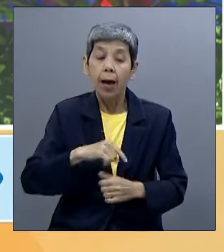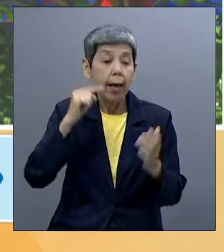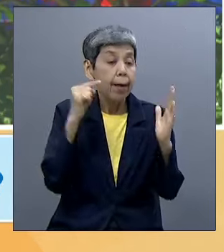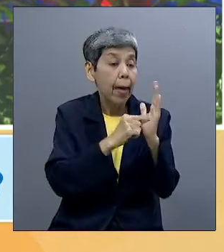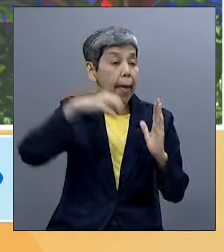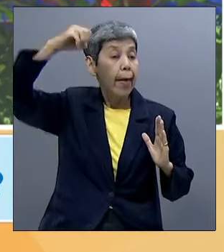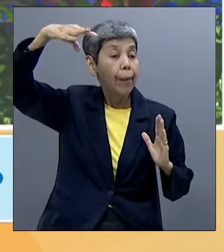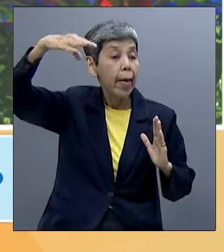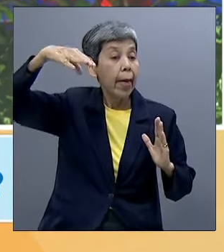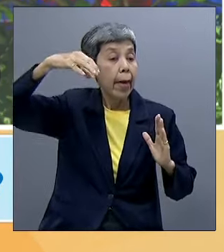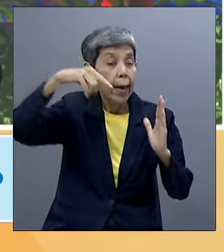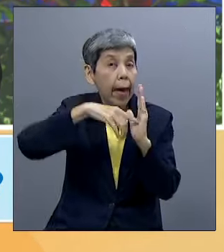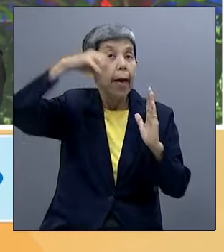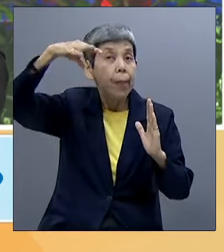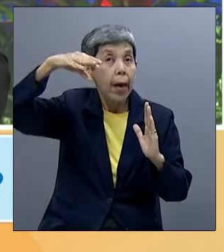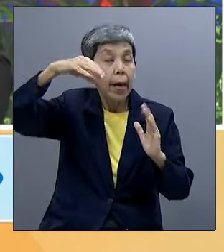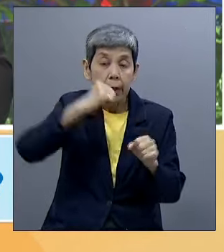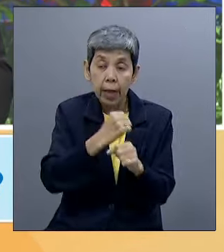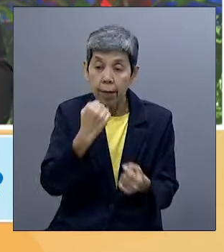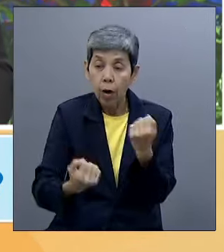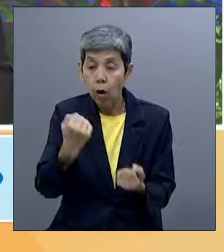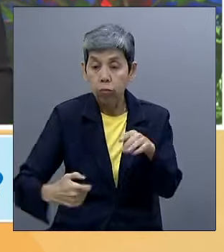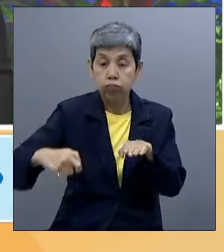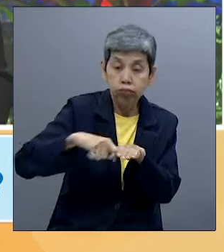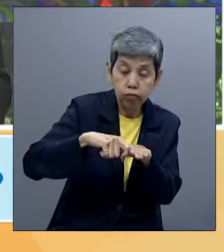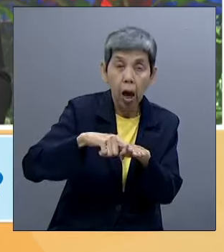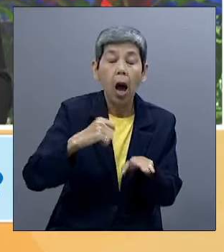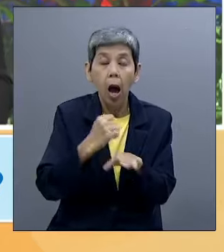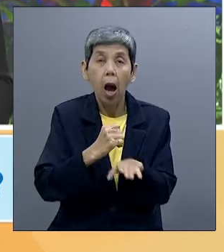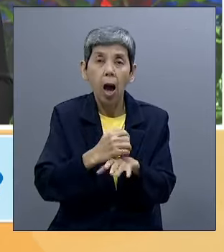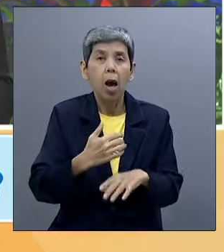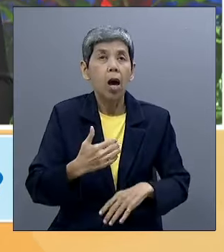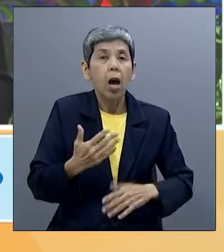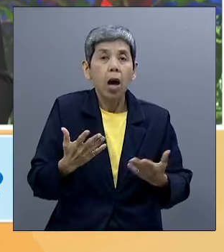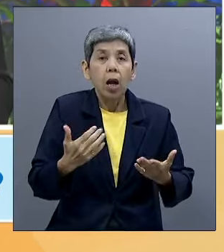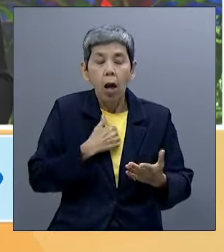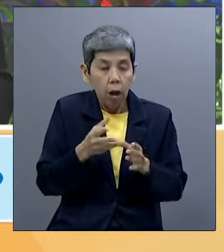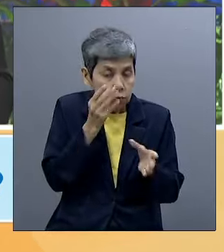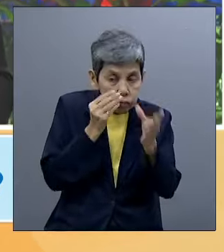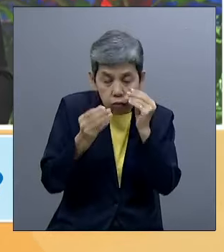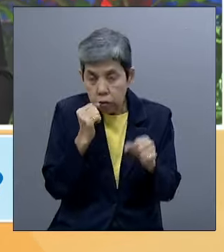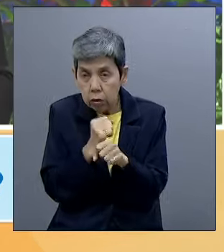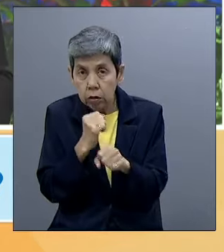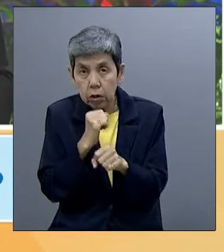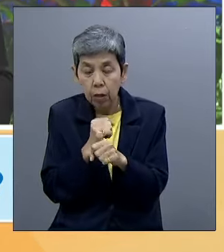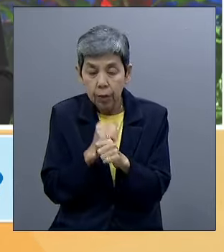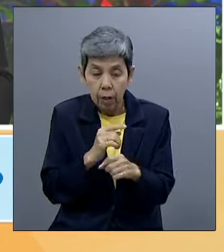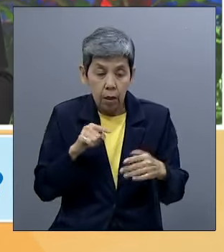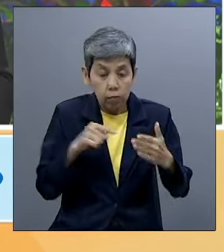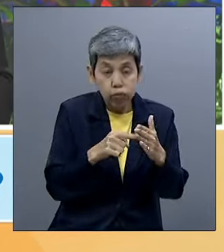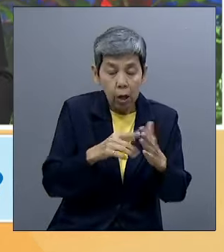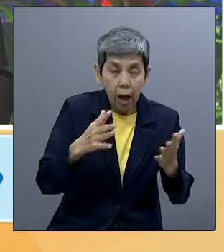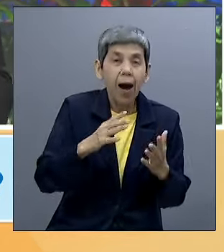ได้แสงสว่างอย่างเดียวหรือว่าเอาไปชาร์จรถยนต์ไฟฟ้าได้อย่างเดียวนั้นโดยที่เราไม่ได้เรียนรู้ว่า ถ้าเอานิ้วไปจิ้มปลั๊กไฟก็ตายได้